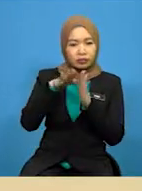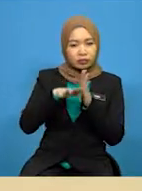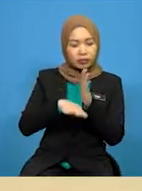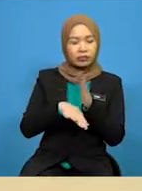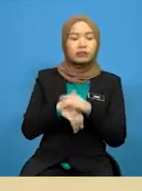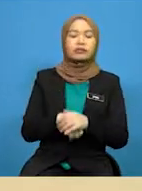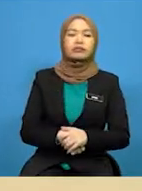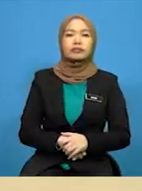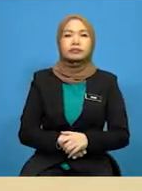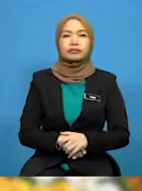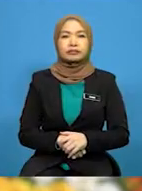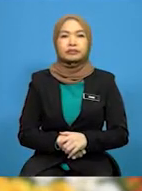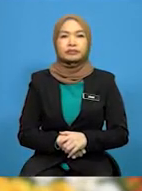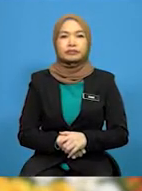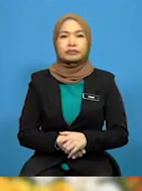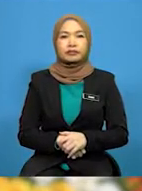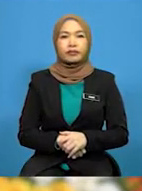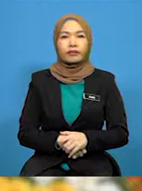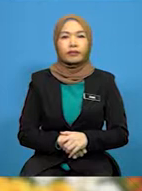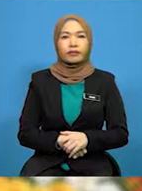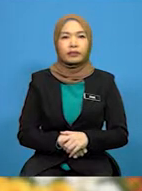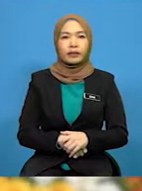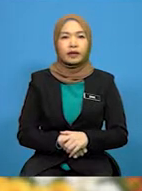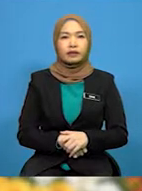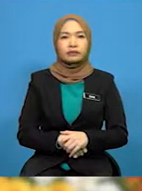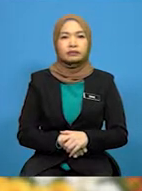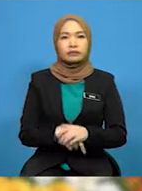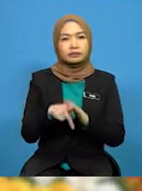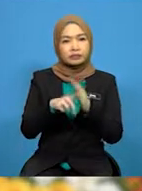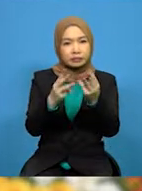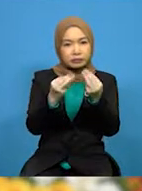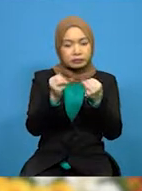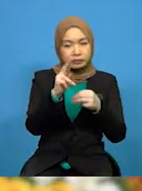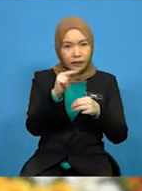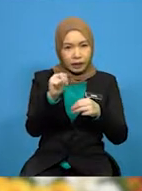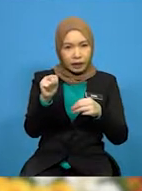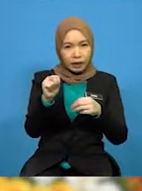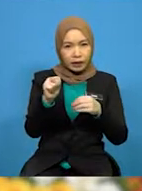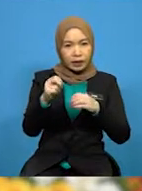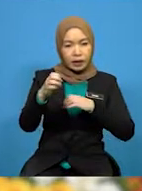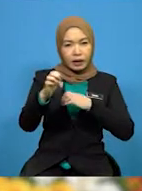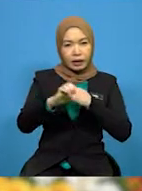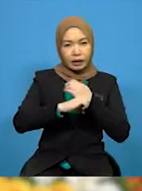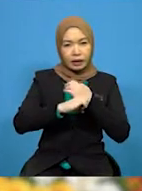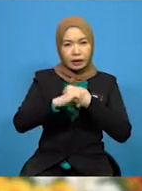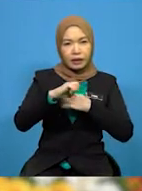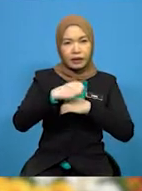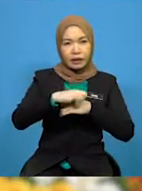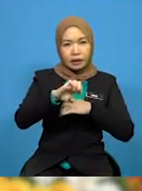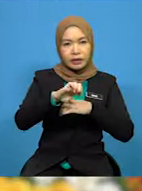relatifnya menjadi lebih mahal. Maka permintaan terhadap ekspor akan berkurang. Kesannya, ekspor besi akan